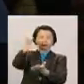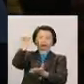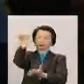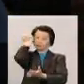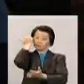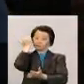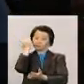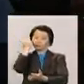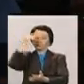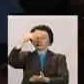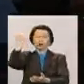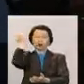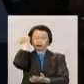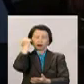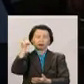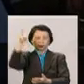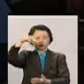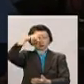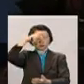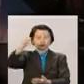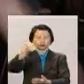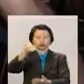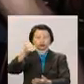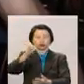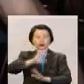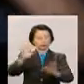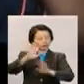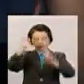Kehakiman di Putrajaya ini. Jangan risau kerana apa,